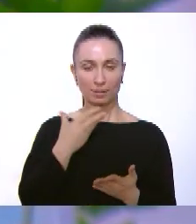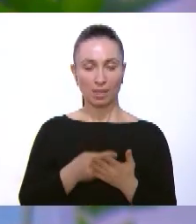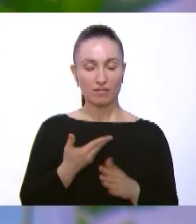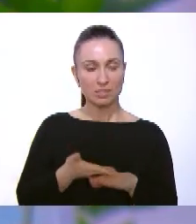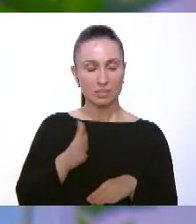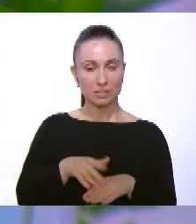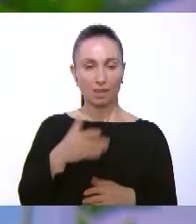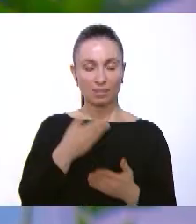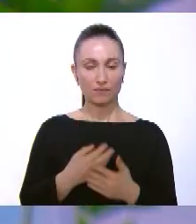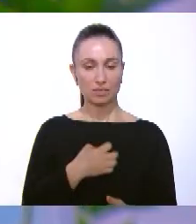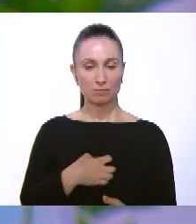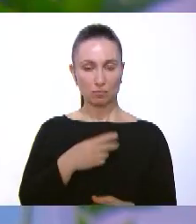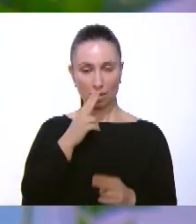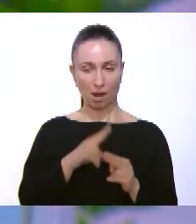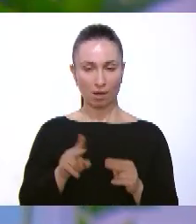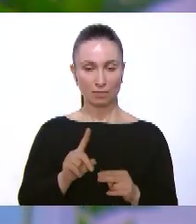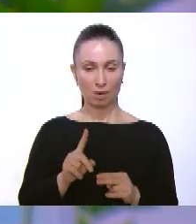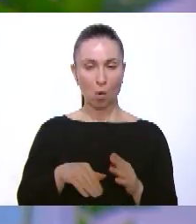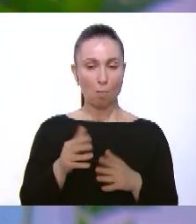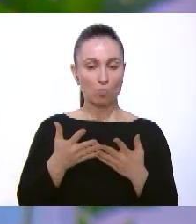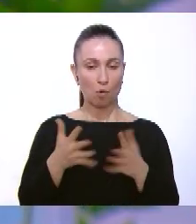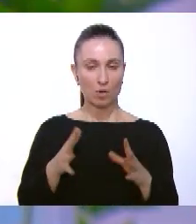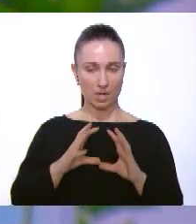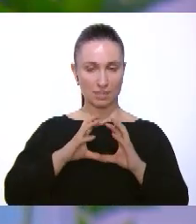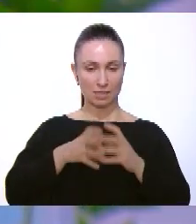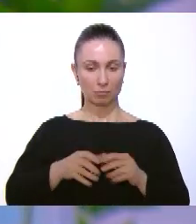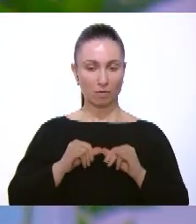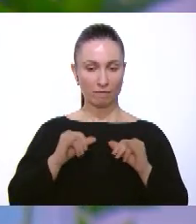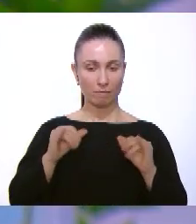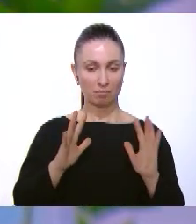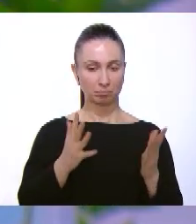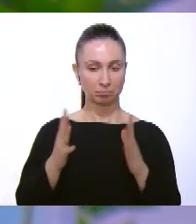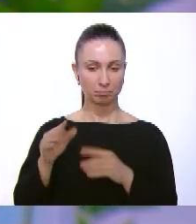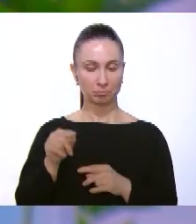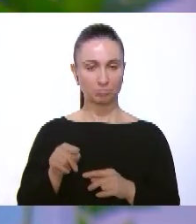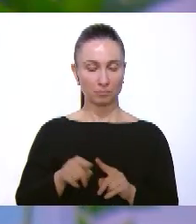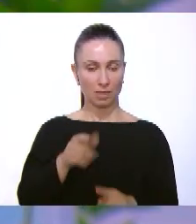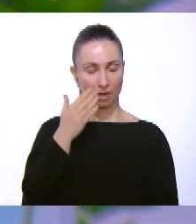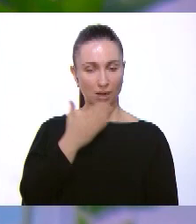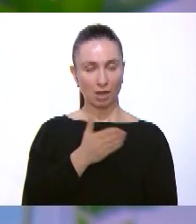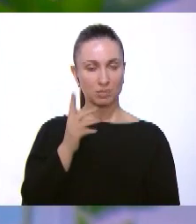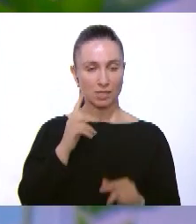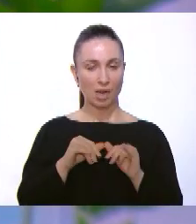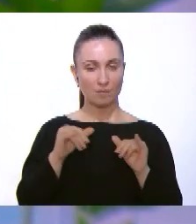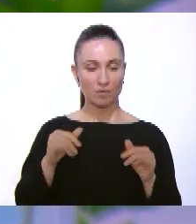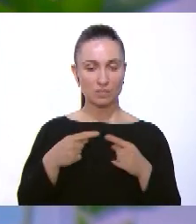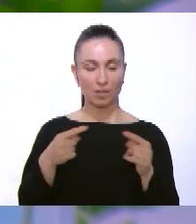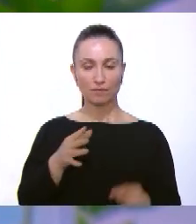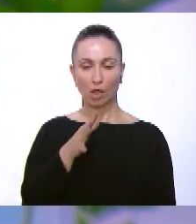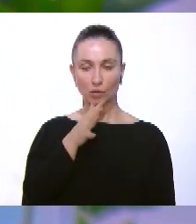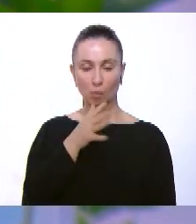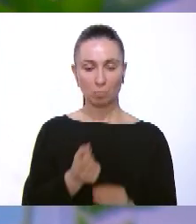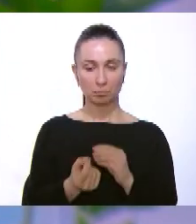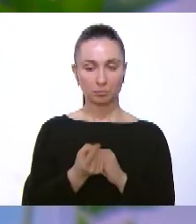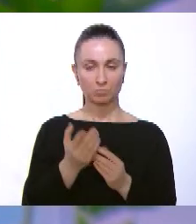სიმწვავე, თავისი მნიშვნელობა არ დაკარგა. უფრო მეტიც სამყაროში ვითარდება მოვლენები და კაცობრიობის განვითარების სხვადასხვა ეტაპზე თავს